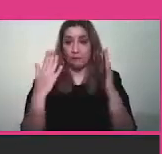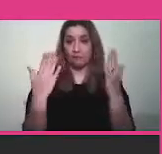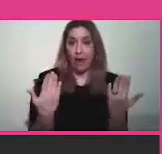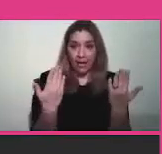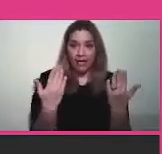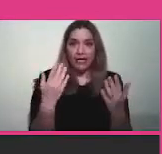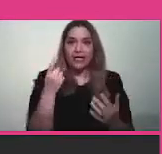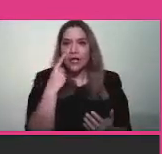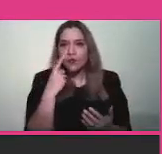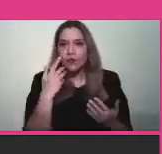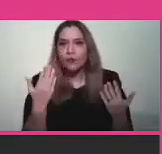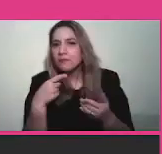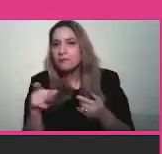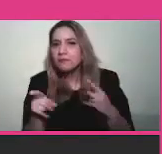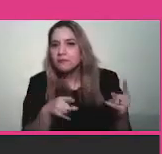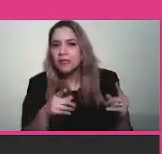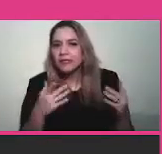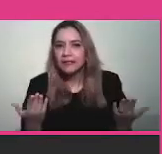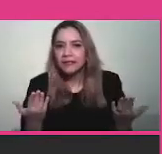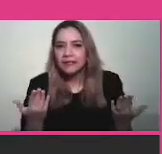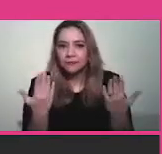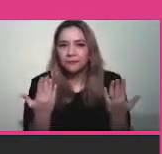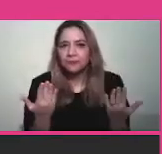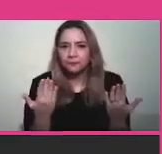παίξουν διαφορετικοί άνθρωποι.